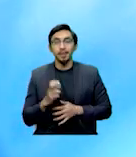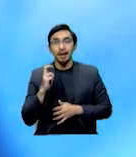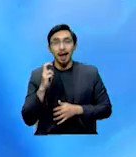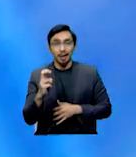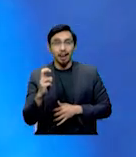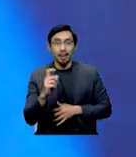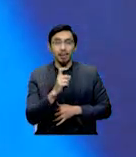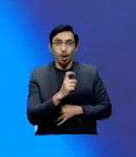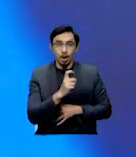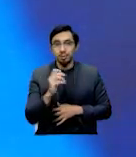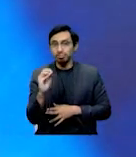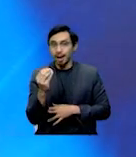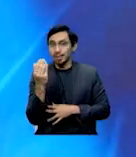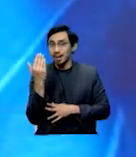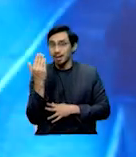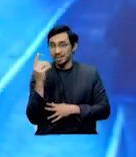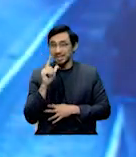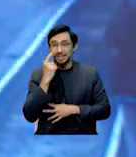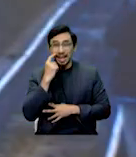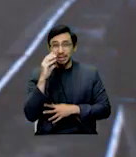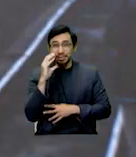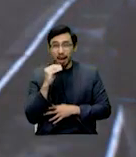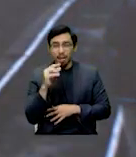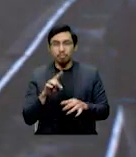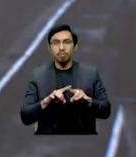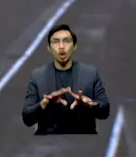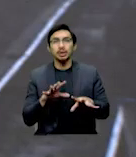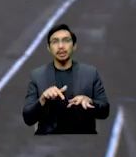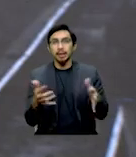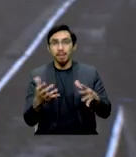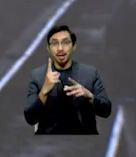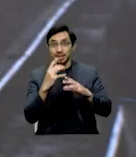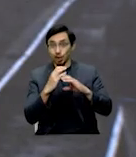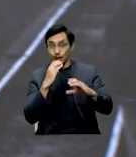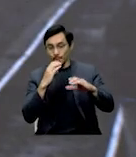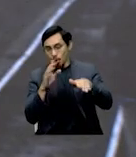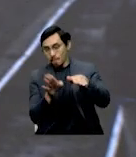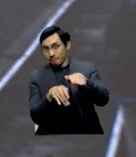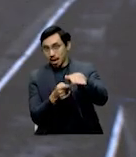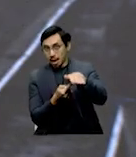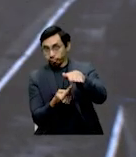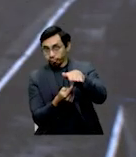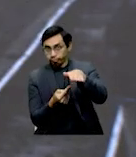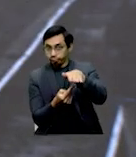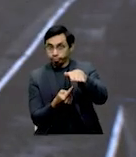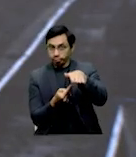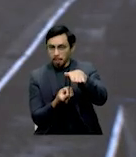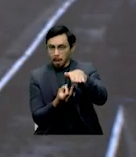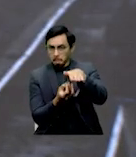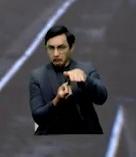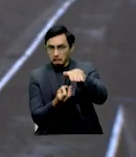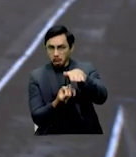pemirsa rangkaian KRL Bogor Jakarta selasa malam mengalami kleting di bawah salah satu gerbong hingga mengeluarkan